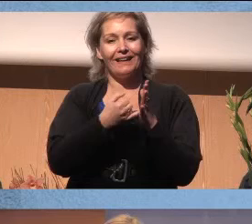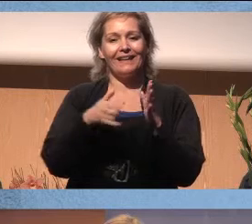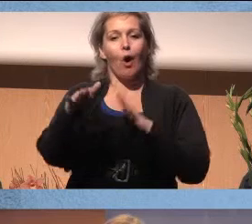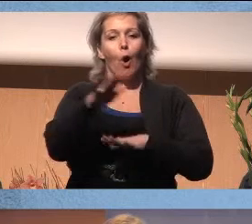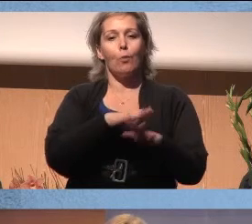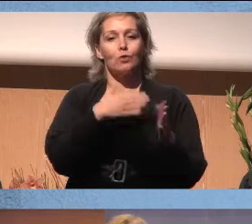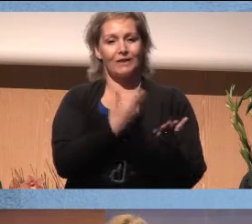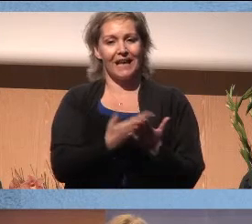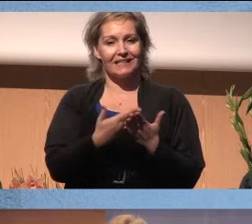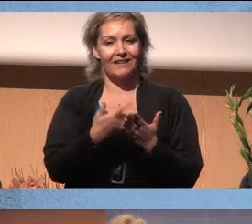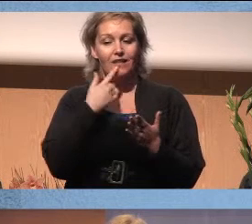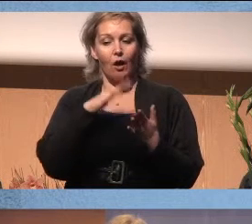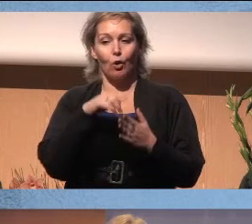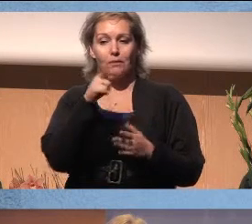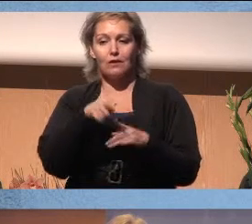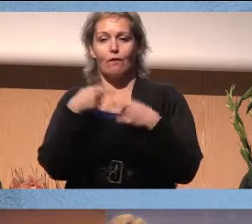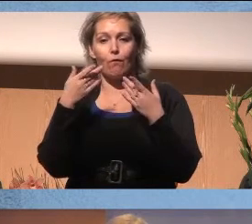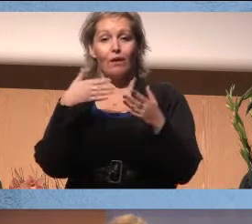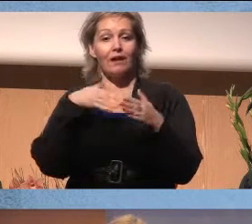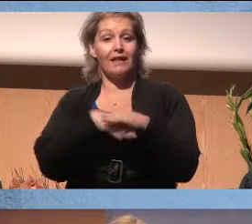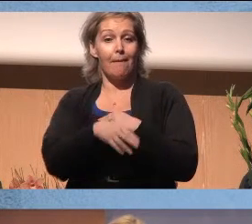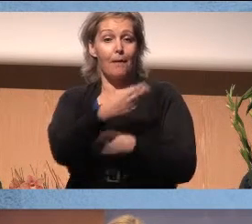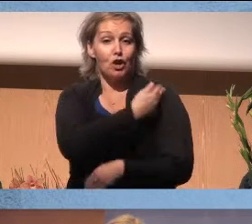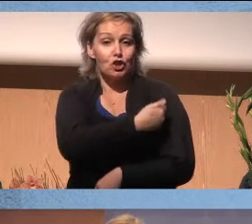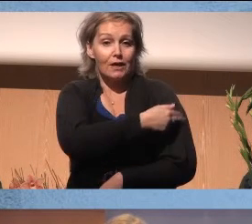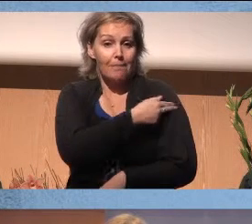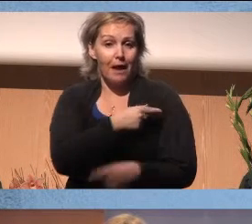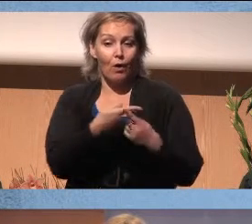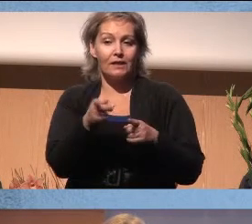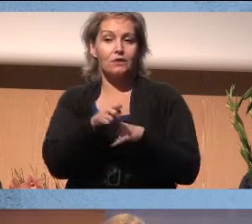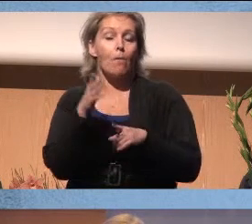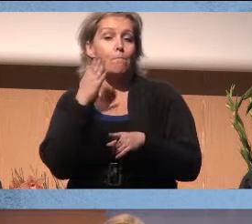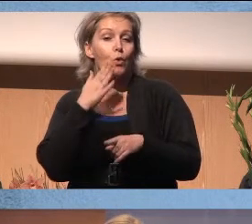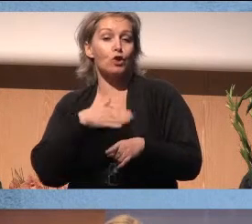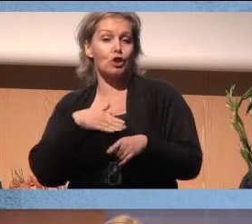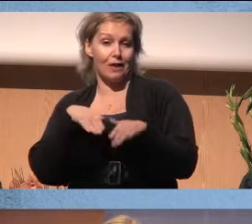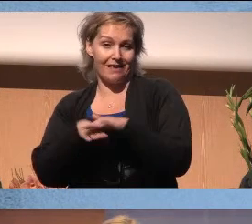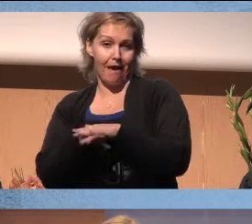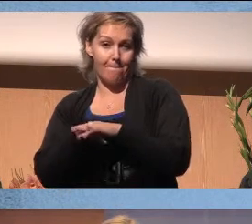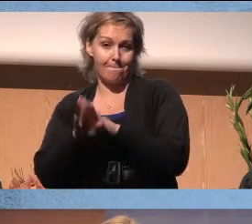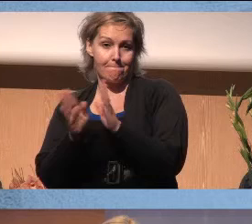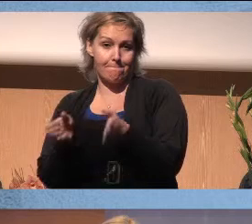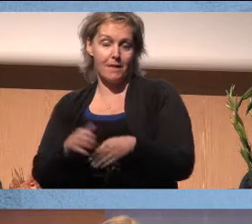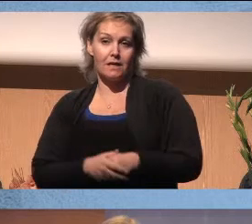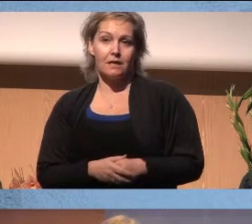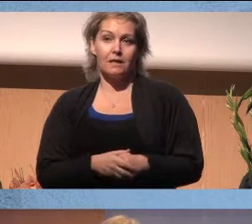Og da snakker vi om de som får hjemmesykepleie og de som bor i sykehjemmene.